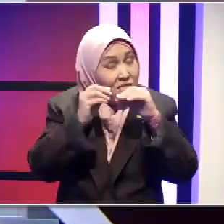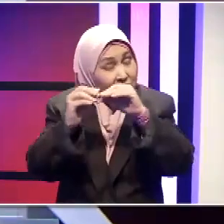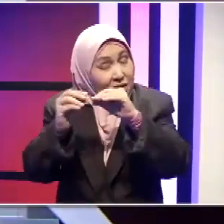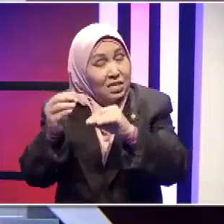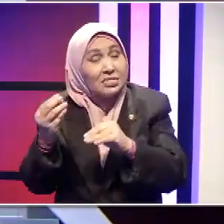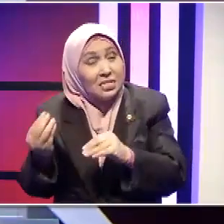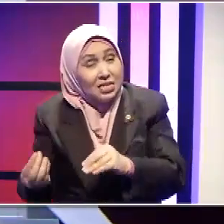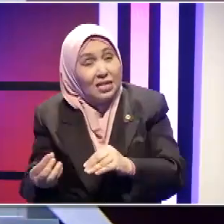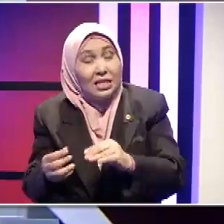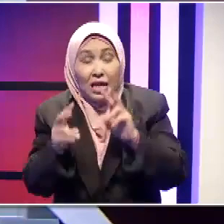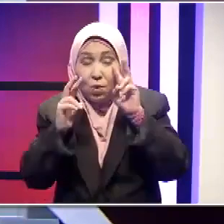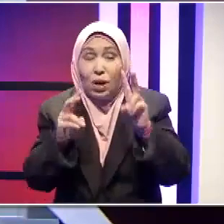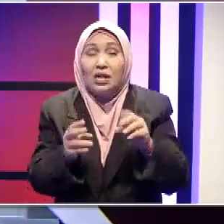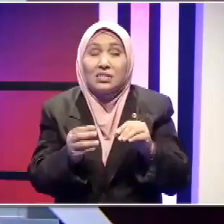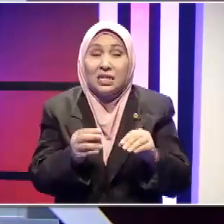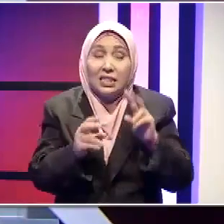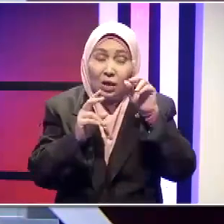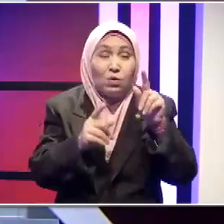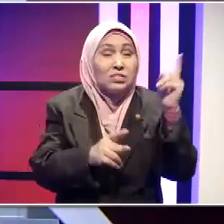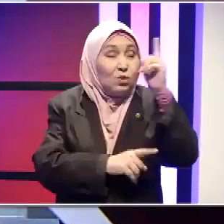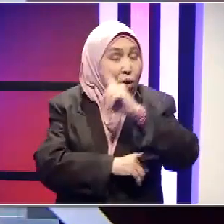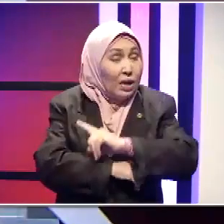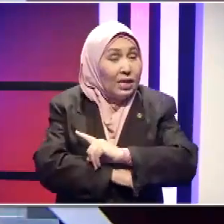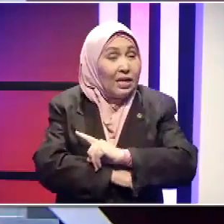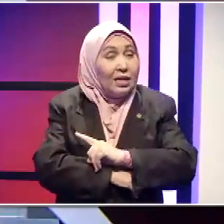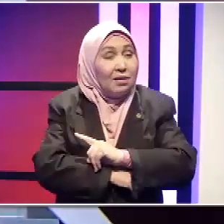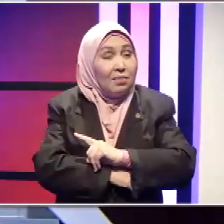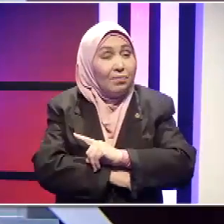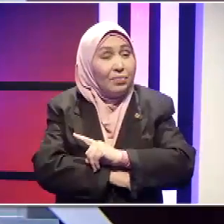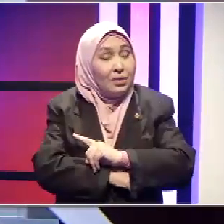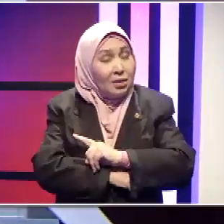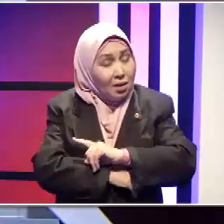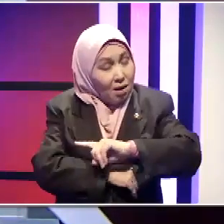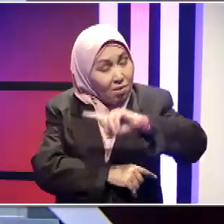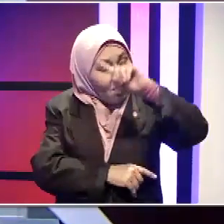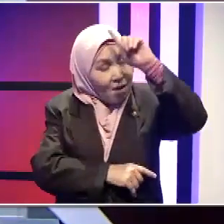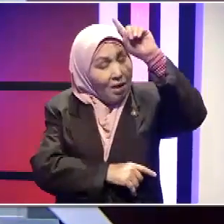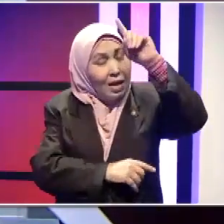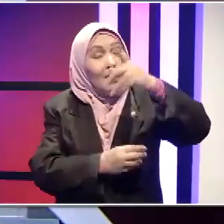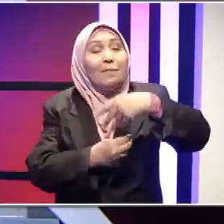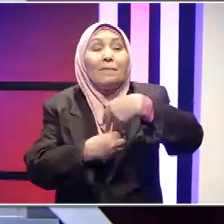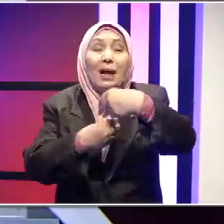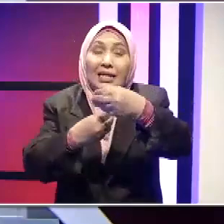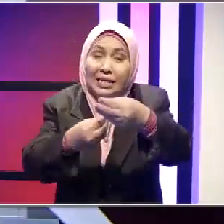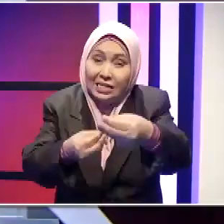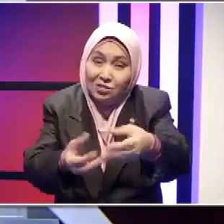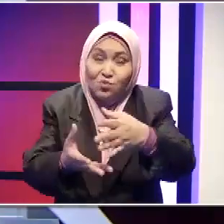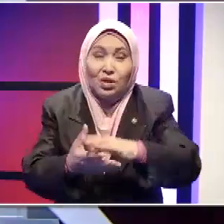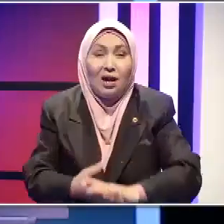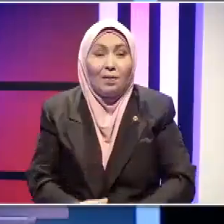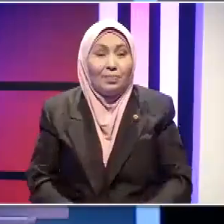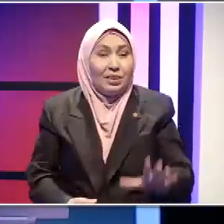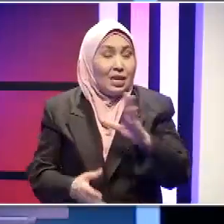kejenuhan stimulasi Kyai di timur shaggy Allah akan Ganjar kayak sebaiknya kita dijauhkan baik